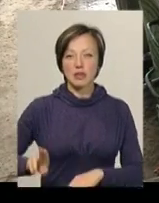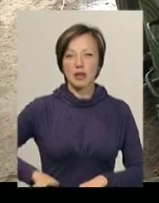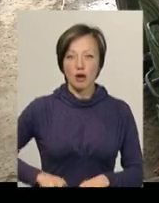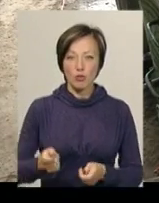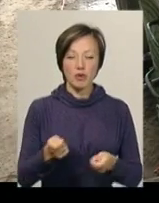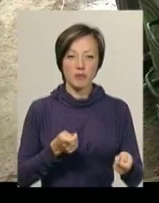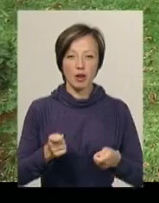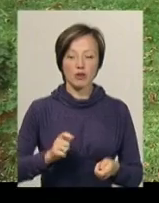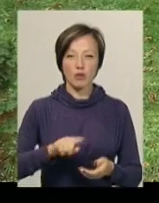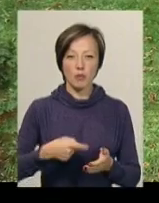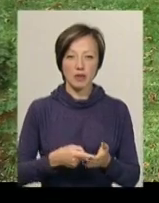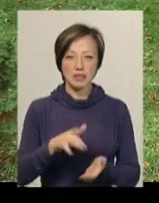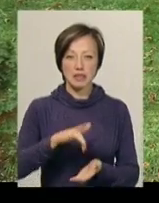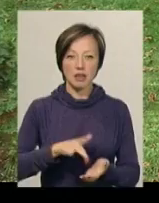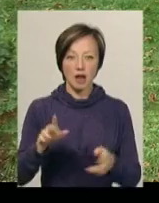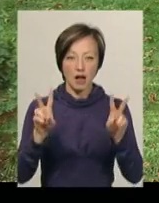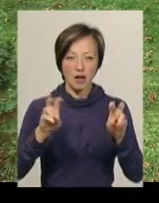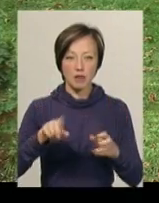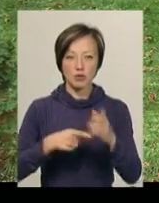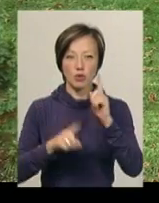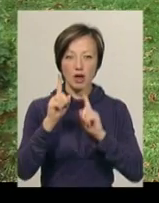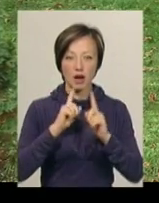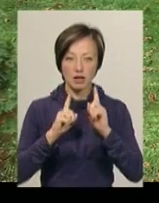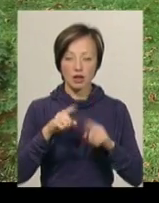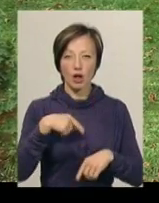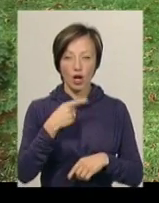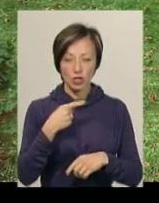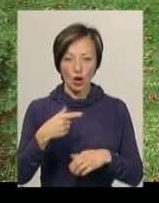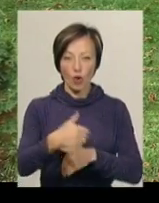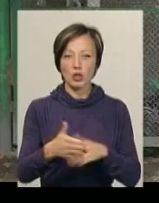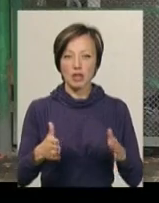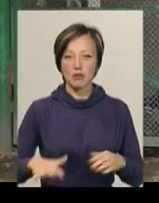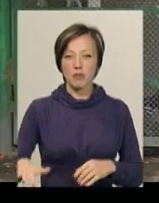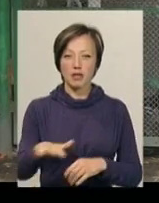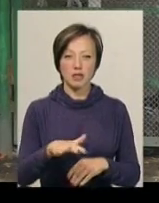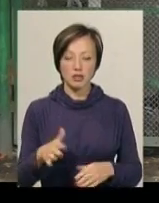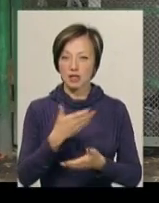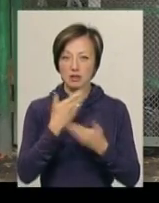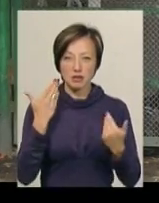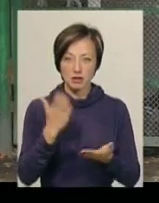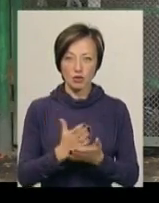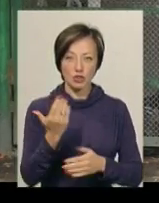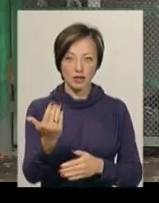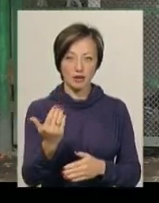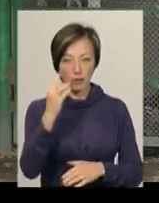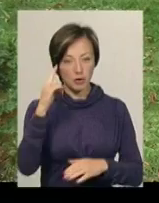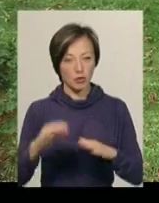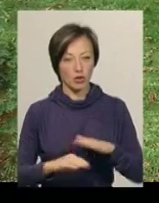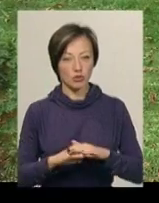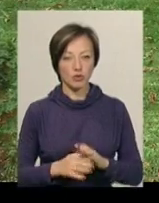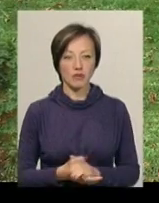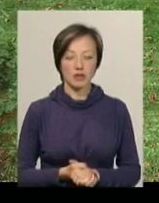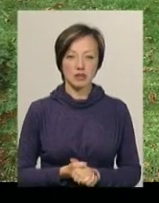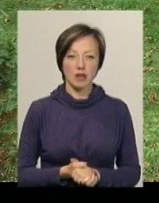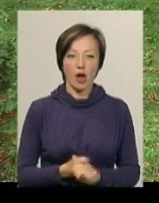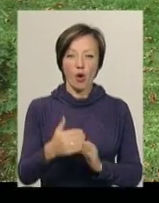управляючої муніципальної компанії «Центральна» Хмельницької міської ради Раїса Бондар каже, контейнерний майданчик не знаходиться у їхньому підпорядкуванні.